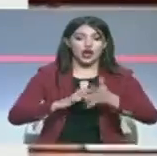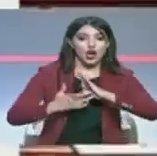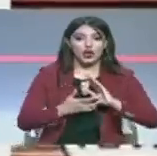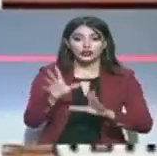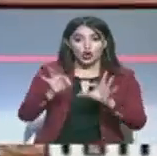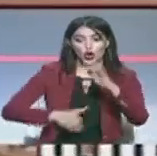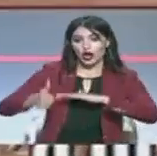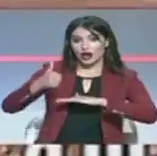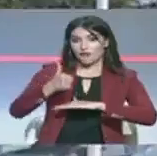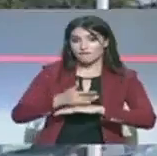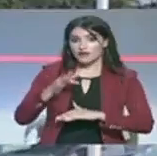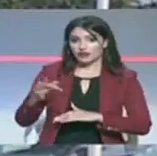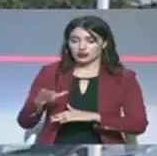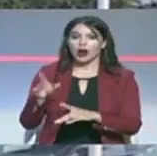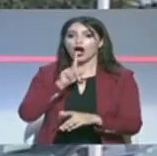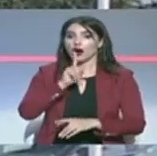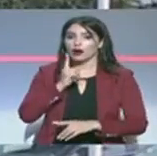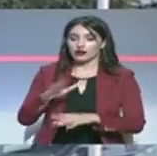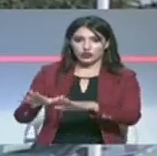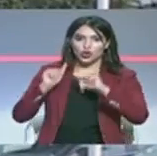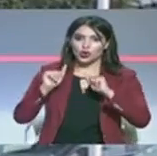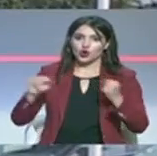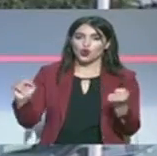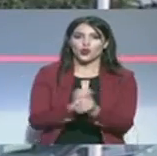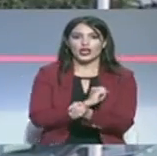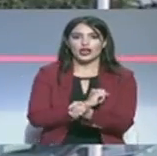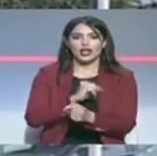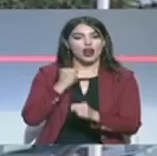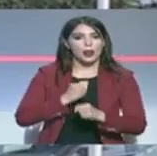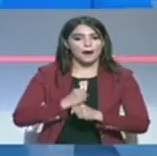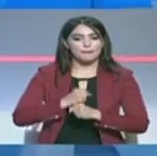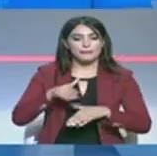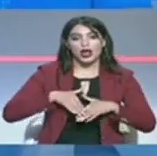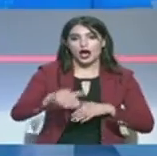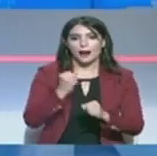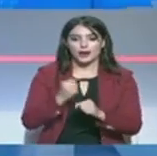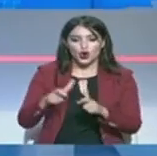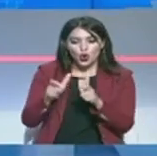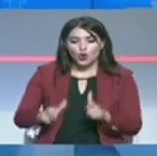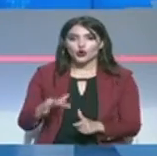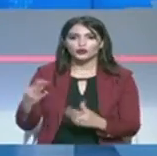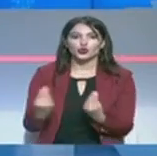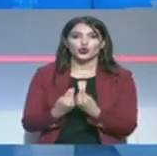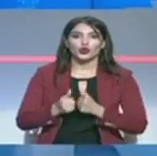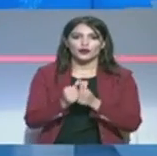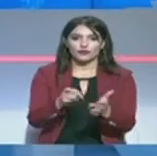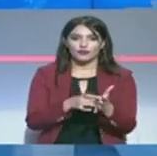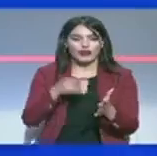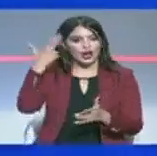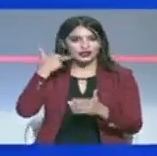ليتخذ الفخفاخ قرار الاستقالة وإنهاء مشواره ومشوار حكومته في قصر الحكومة